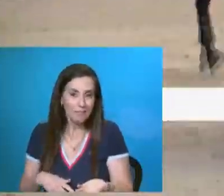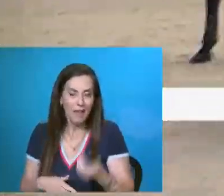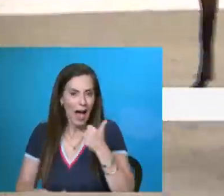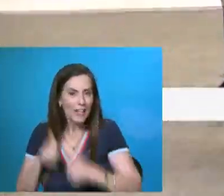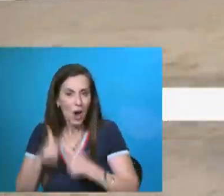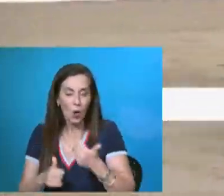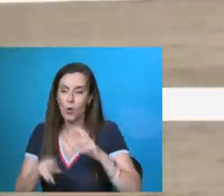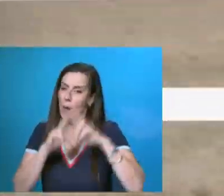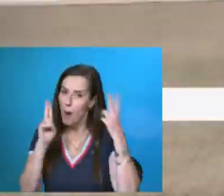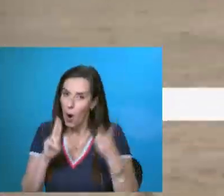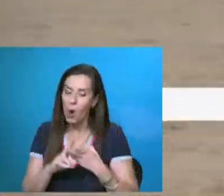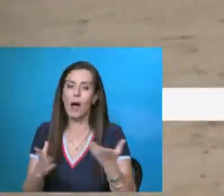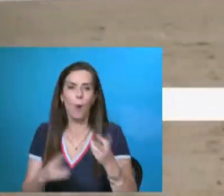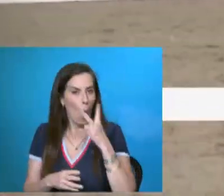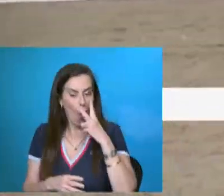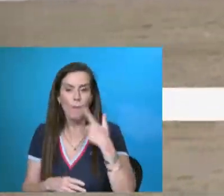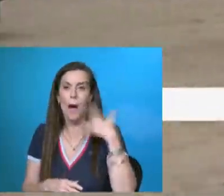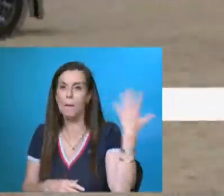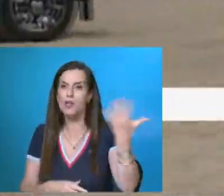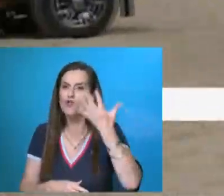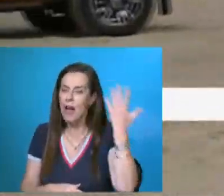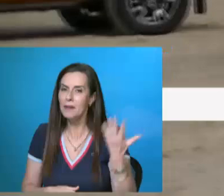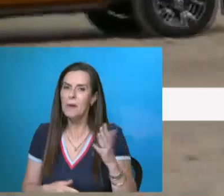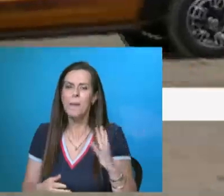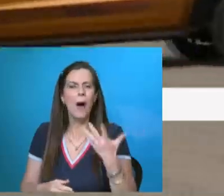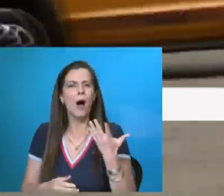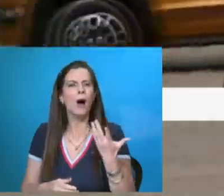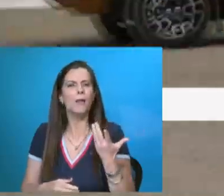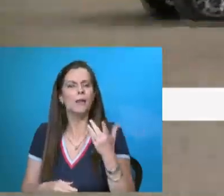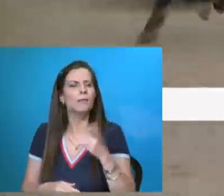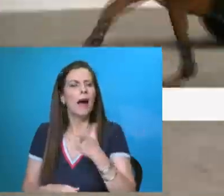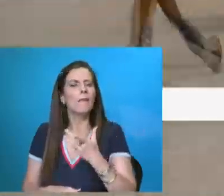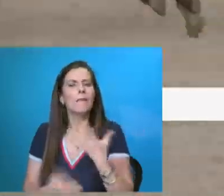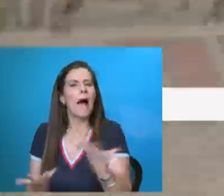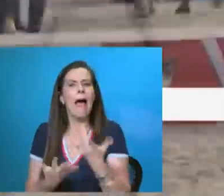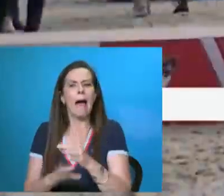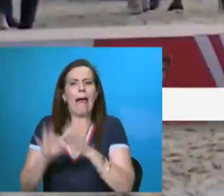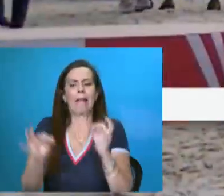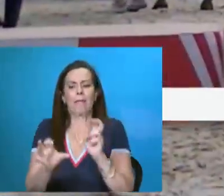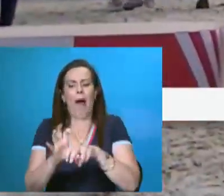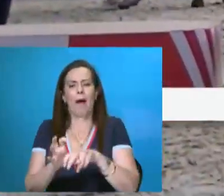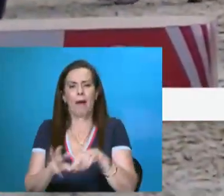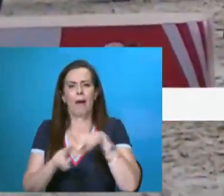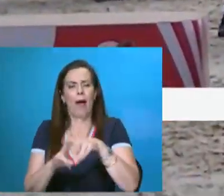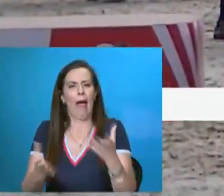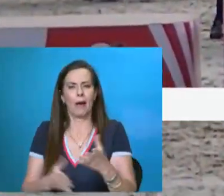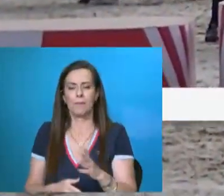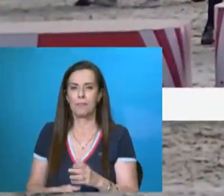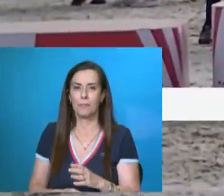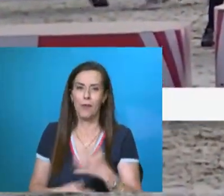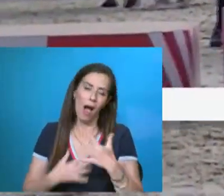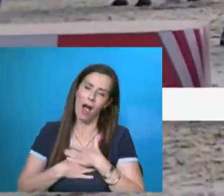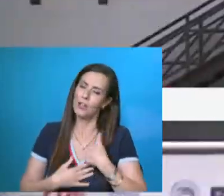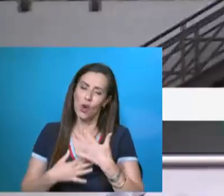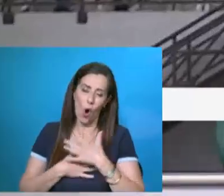מהעולם רואים כבר שנים. מה עשה לך את זה? מה הביא אותך לרכוב בעצמך? קודם כל, האהבה